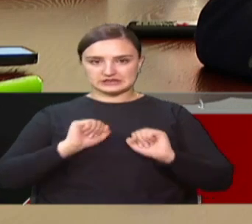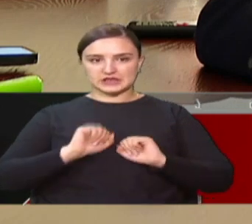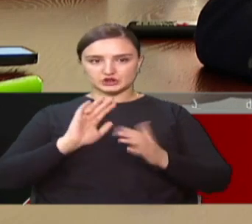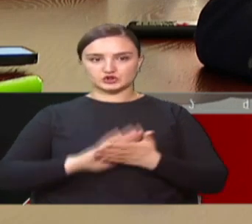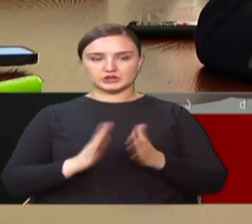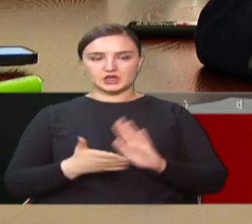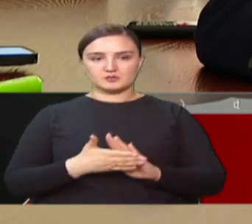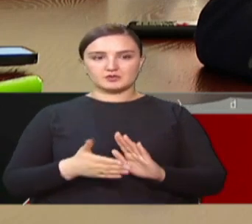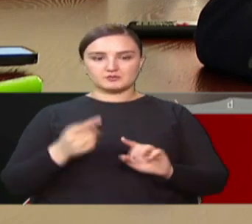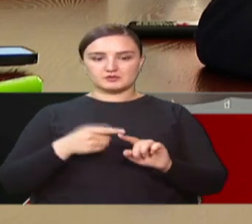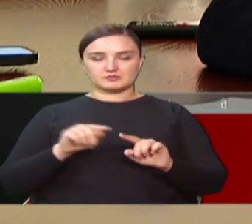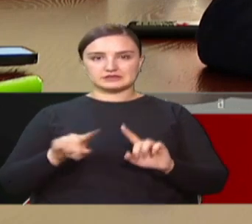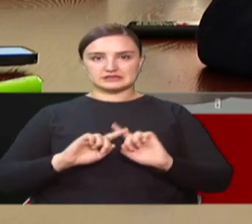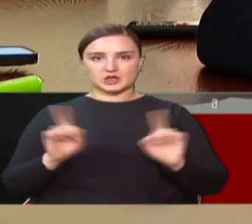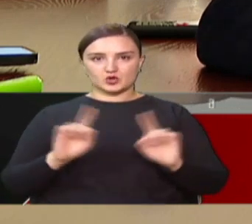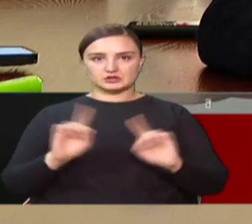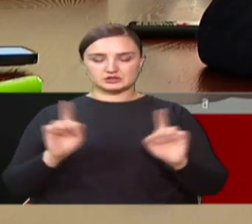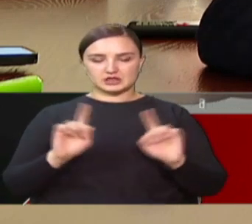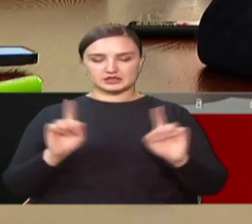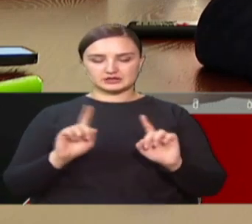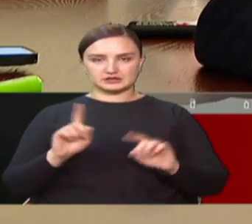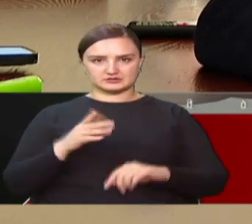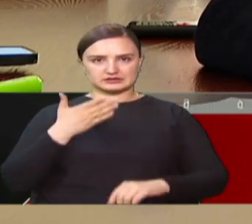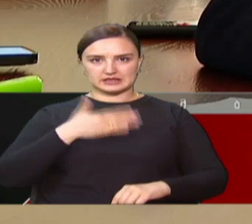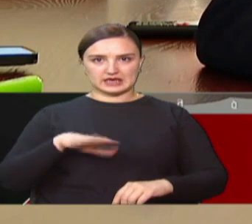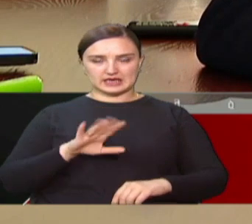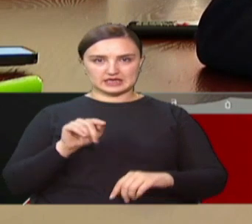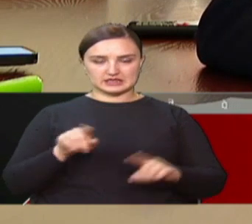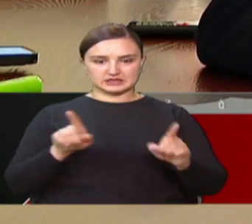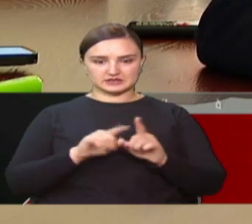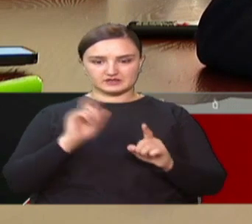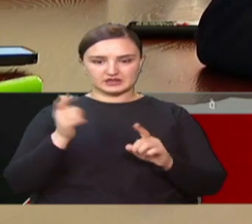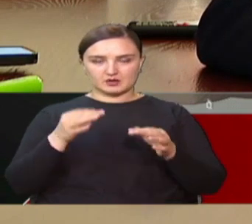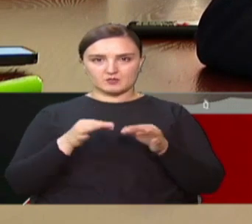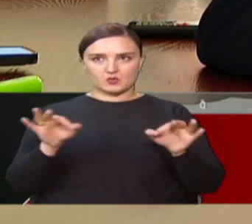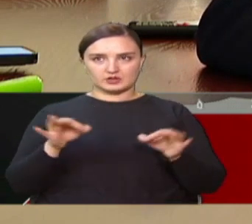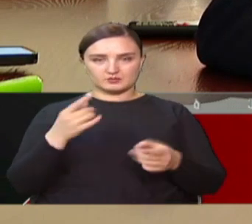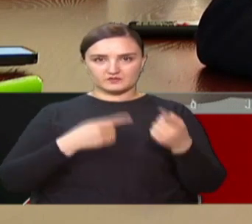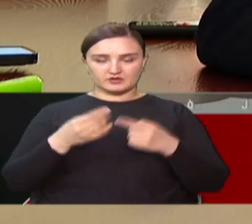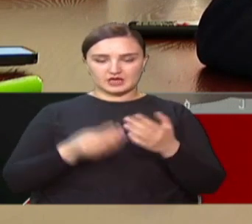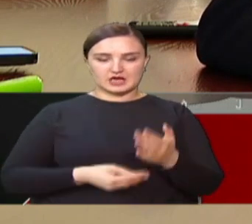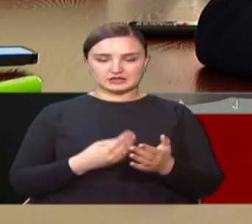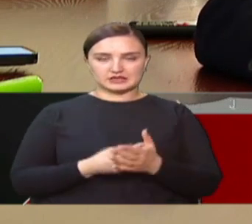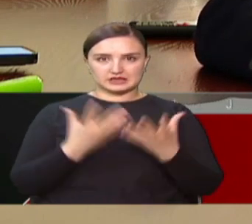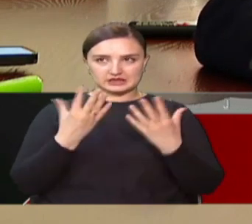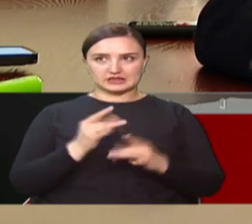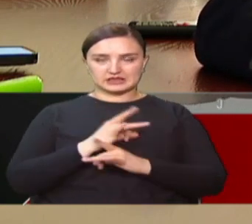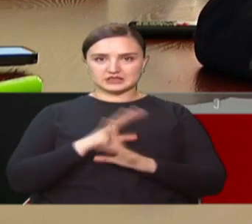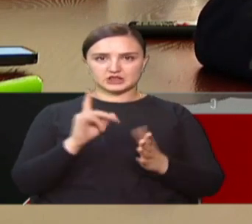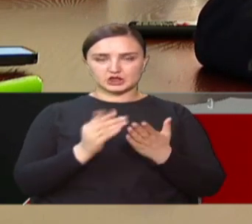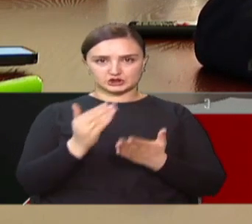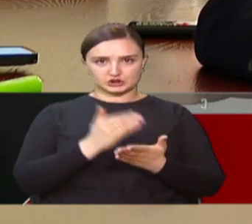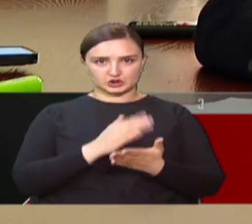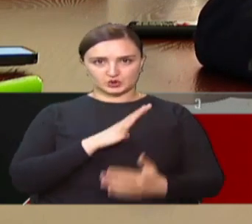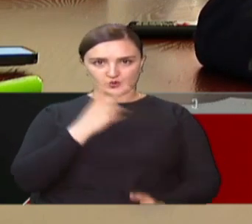ასოცირებისა აი ამ საოცარ ტრაგედიასთან და ამავე დროს დამოუკიდებლობის აღდგენასთან დაკავშირებულ დღესასწაულთა რა შედეგიც